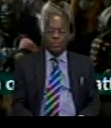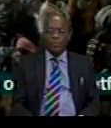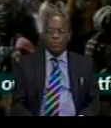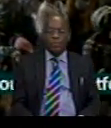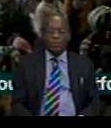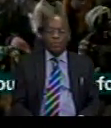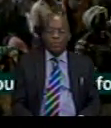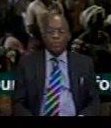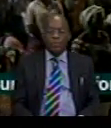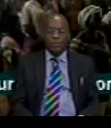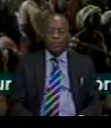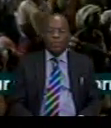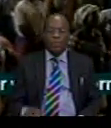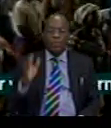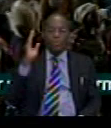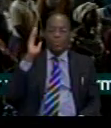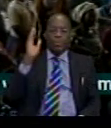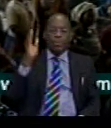testimony.